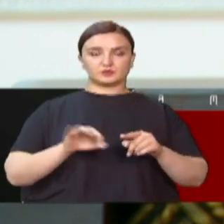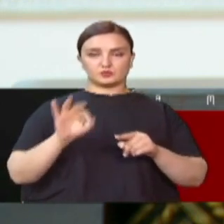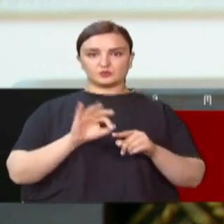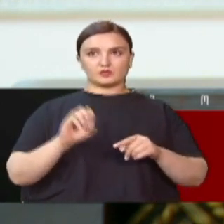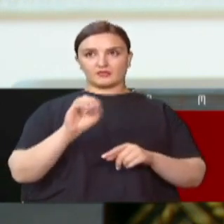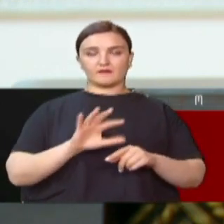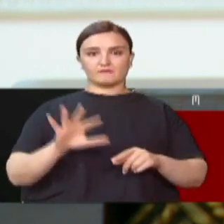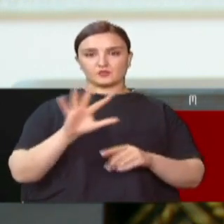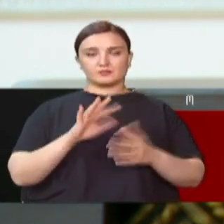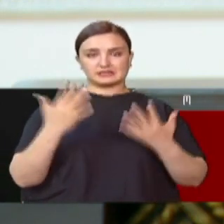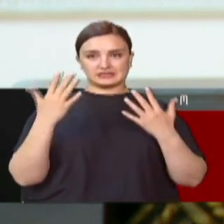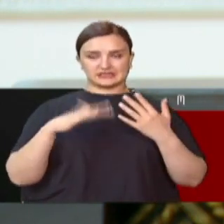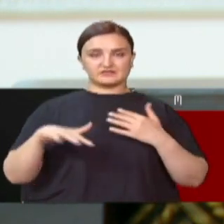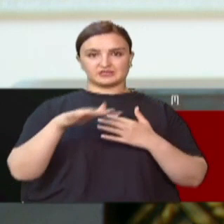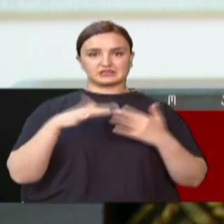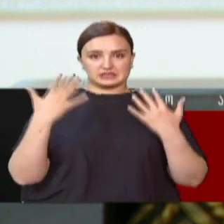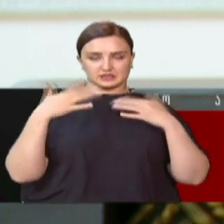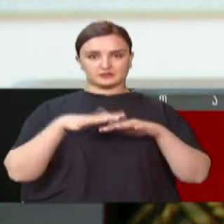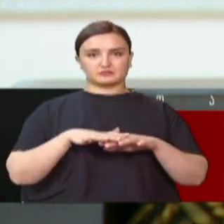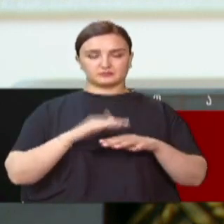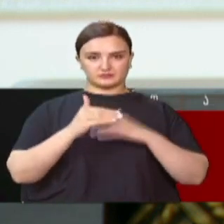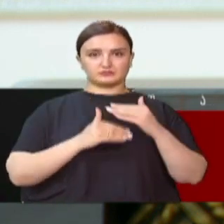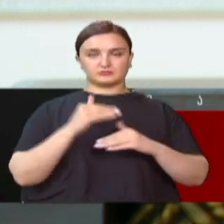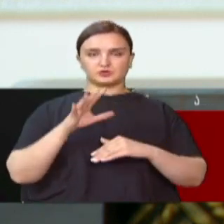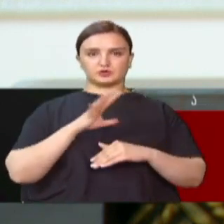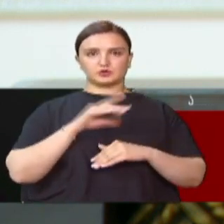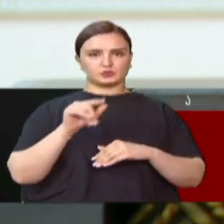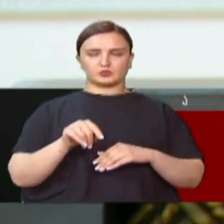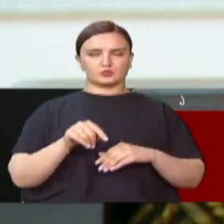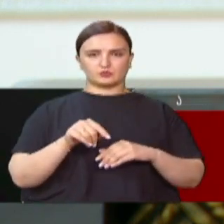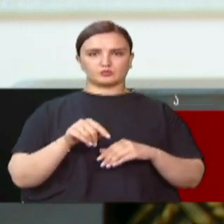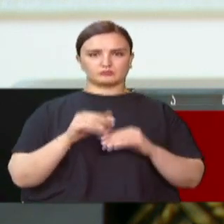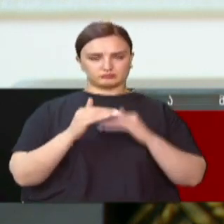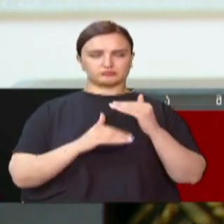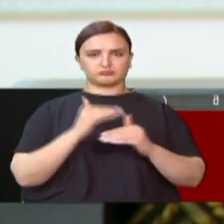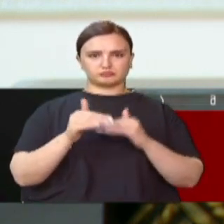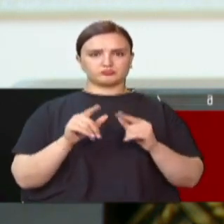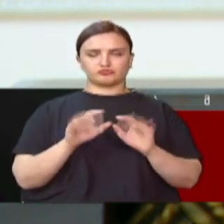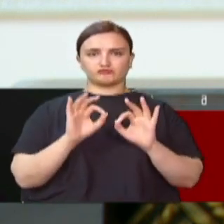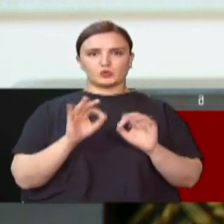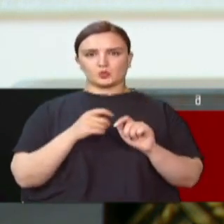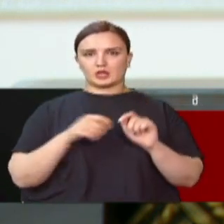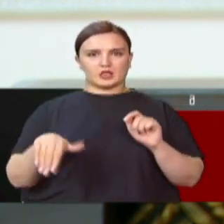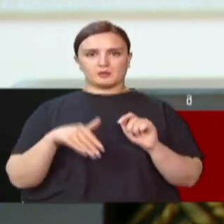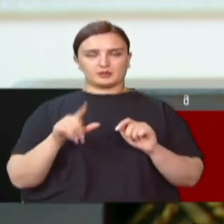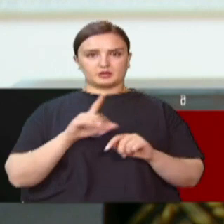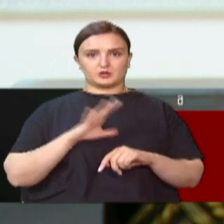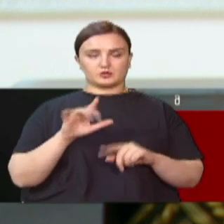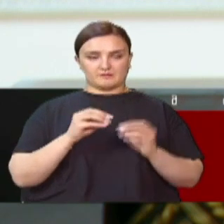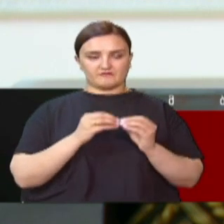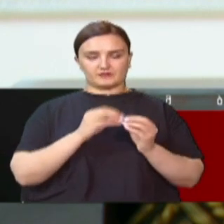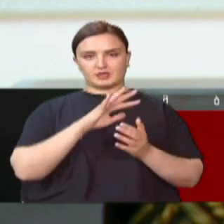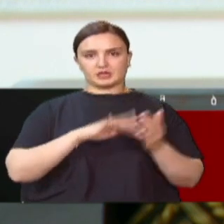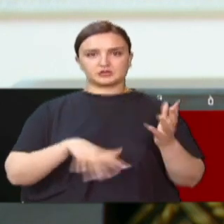ღირებულებებისკენ, ევროატლანტიკური სივრცისკენ ზოგადად იყო შეუნელებელი და ეს ასეთაც ასე გაგრძელდება, ამაში